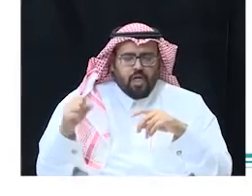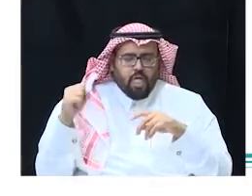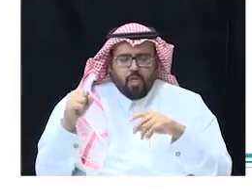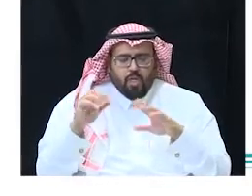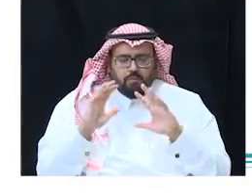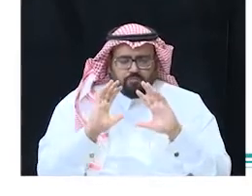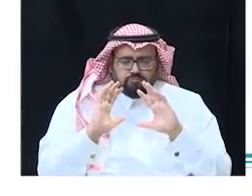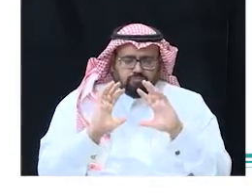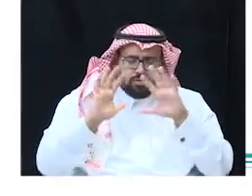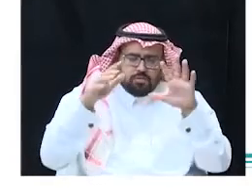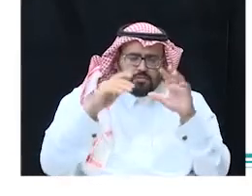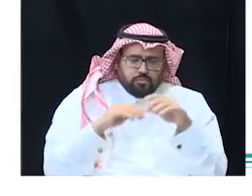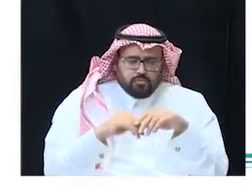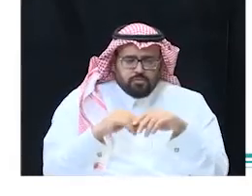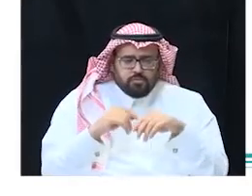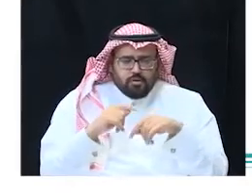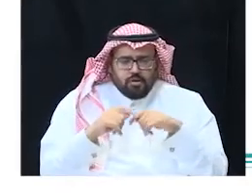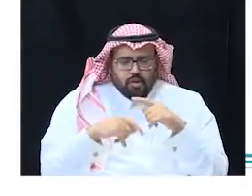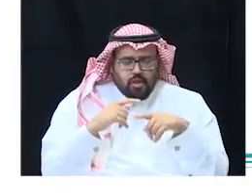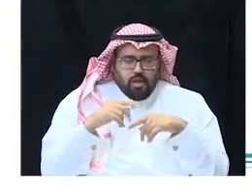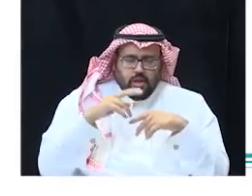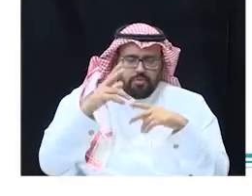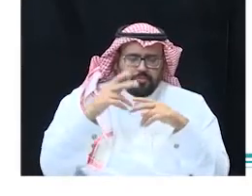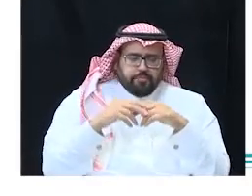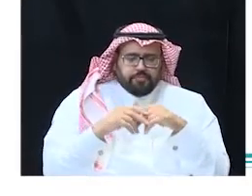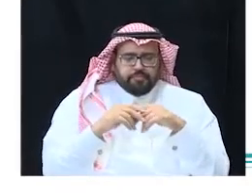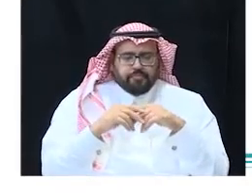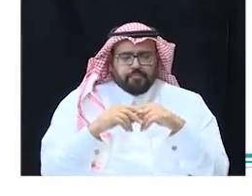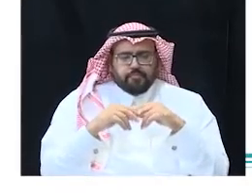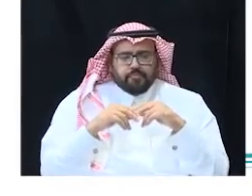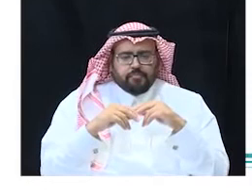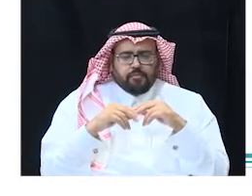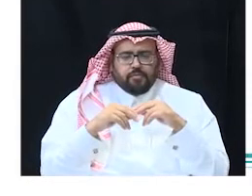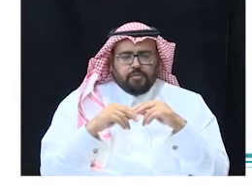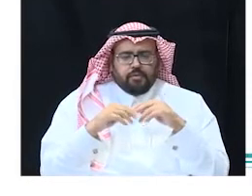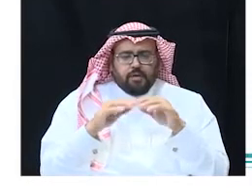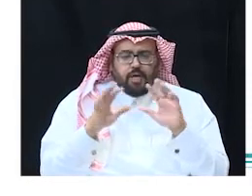كانت القوة كبيرة كلما تحرك الجسم مسافة أكبر.